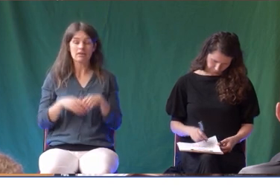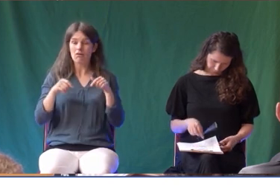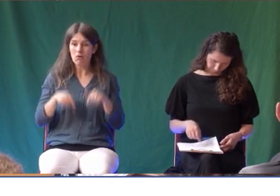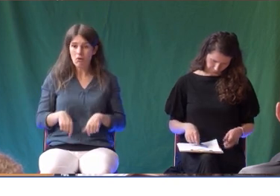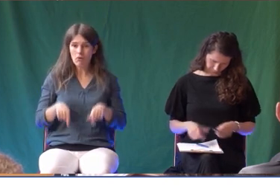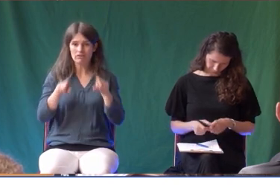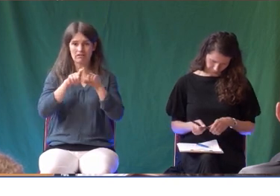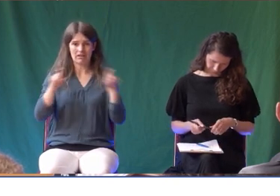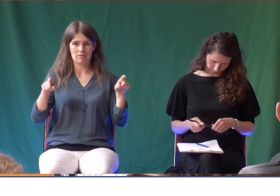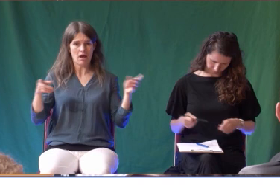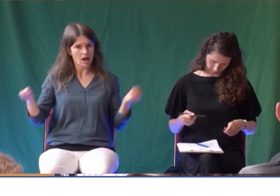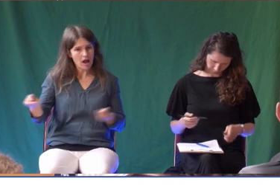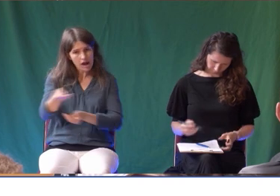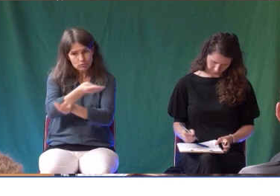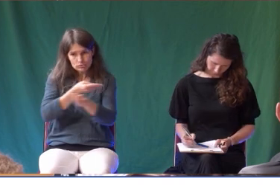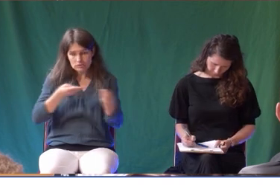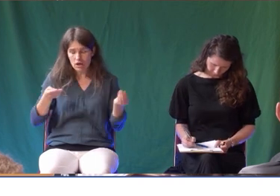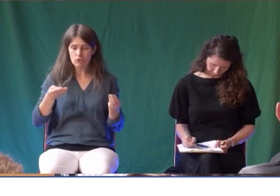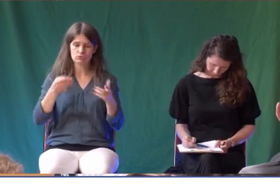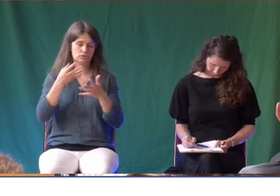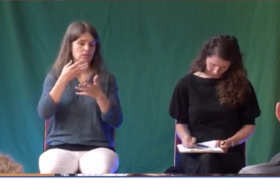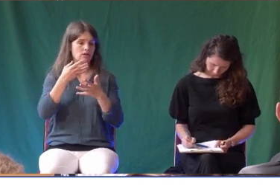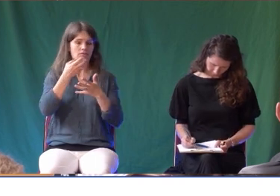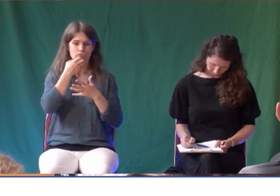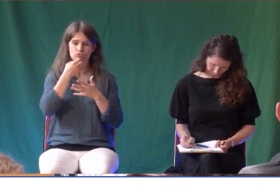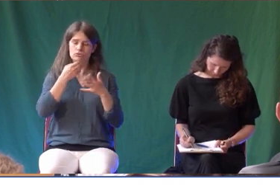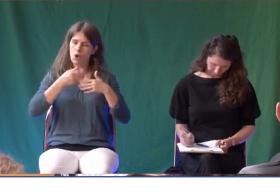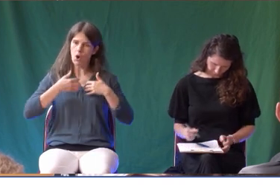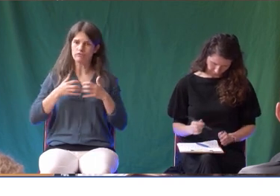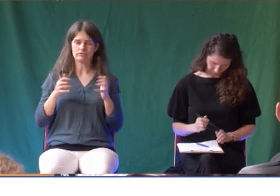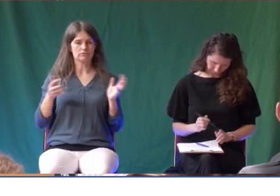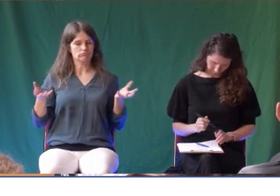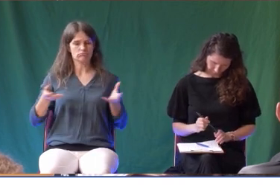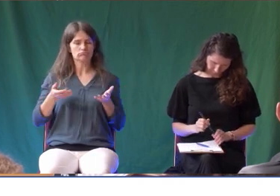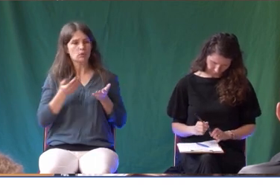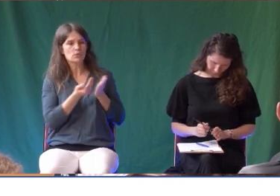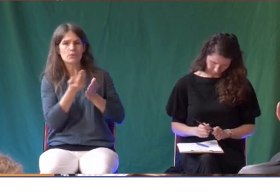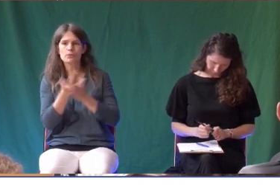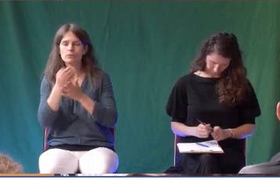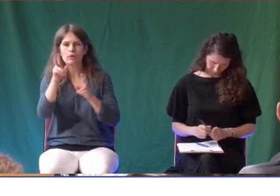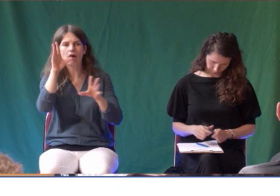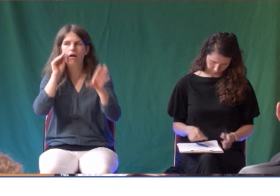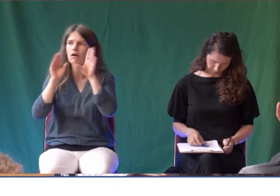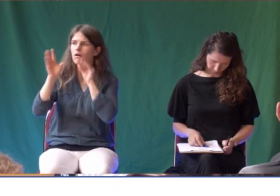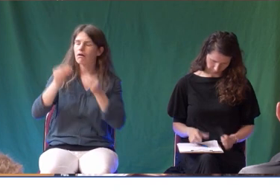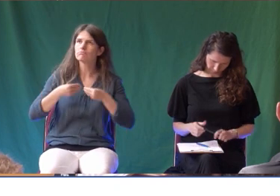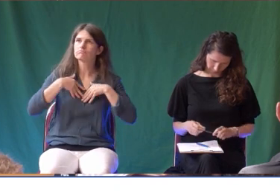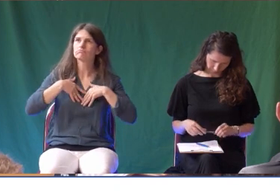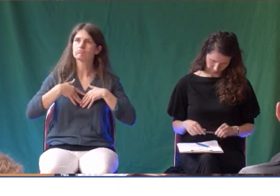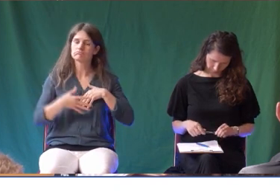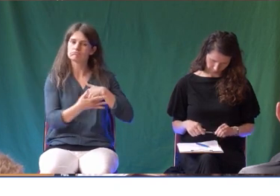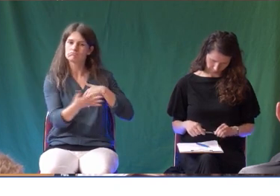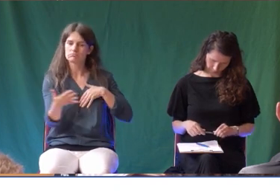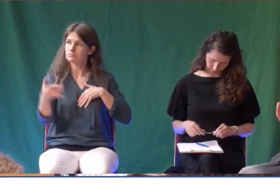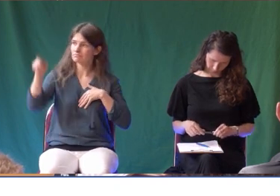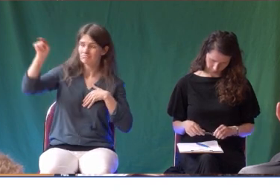austauschen wir wollen miteinander sprechen und wir wollen Neues lernen wir wollen einen Tabu brechen